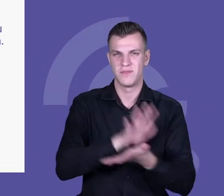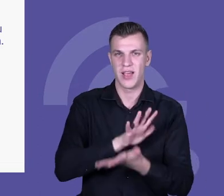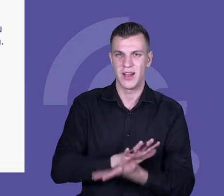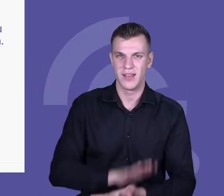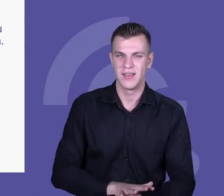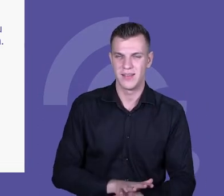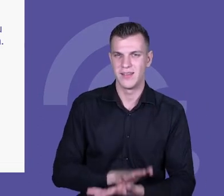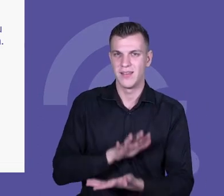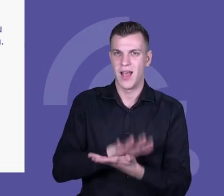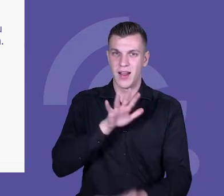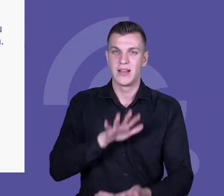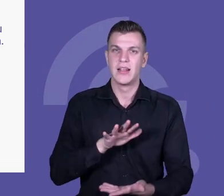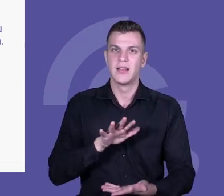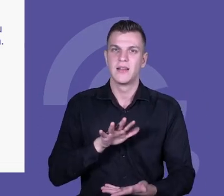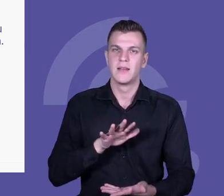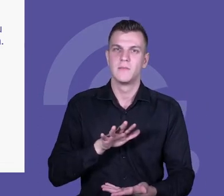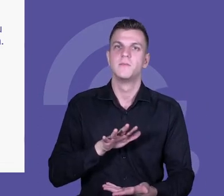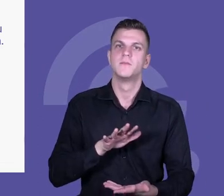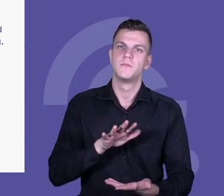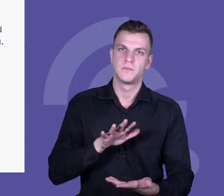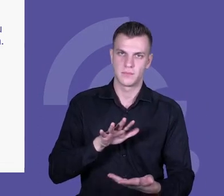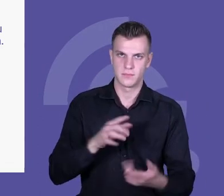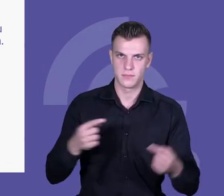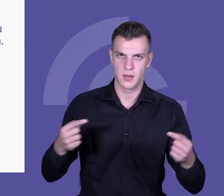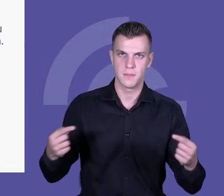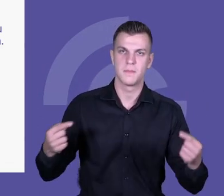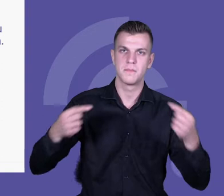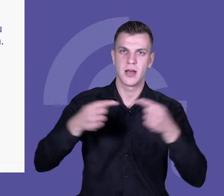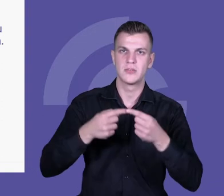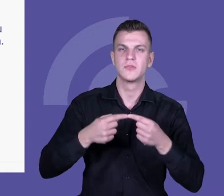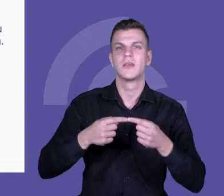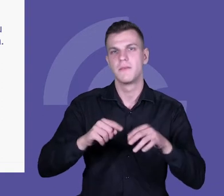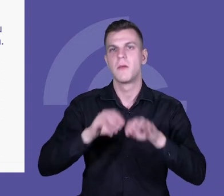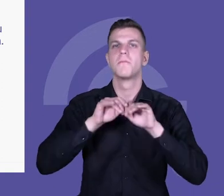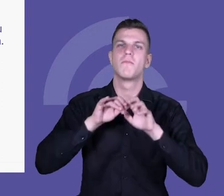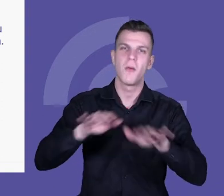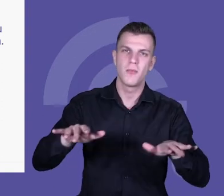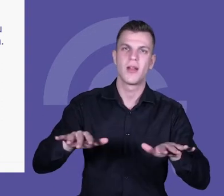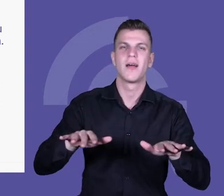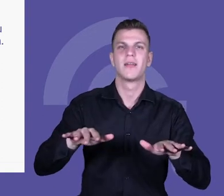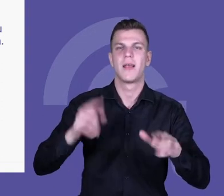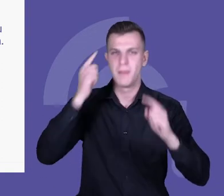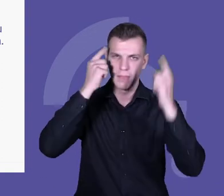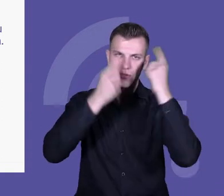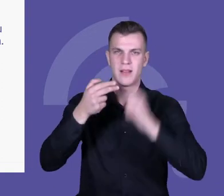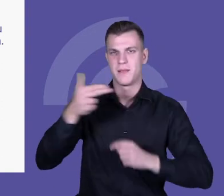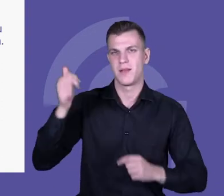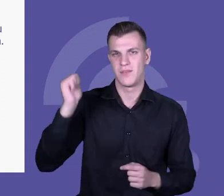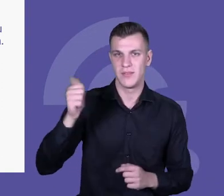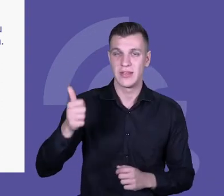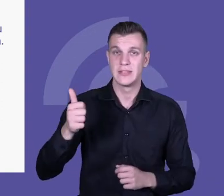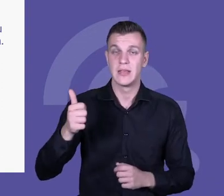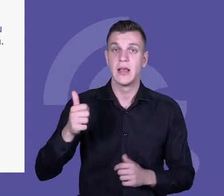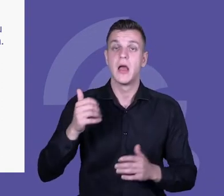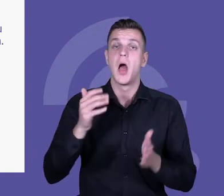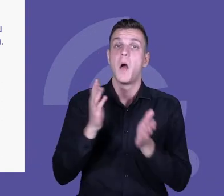porównując go z innymi katalogami, on się dobrze mieści mniej więcej w tym takim mainstreamie, głównym nurcie myślenia o kompetencjach. Jeżeli czegoś w nim